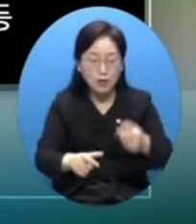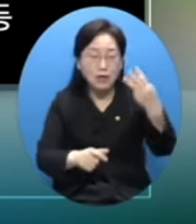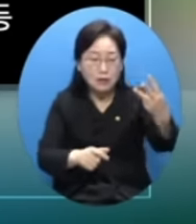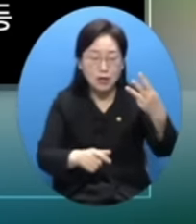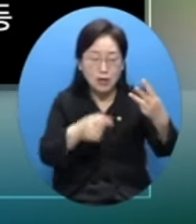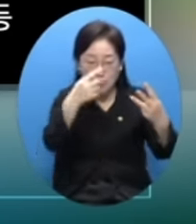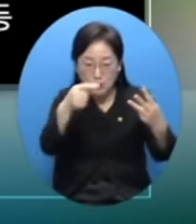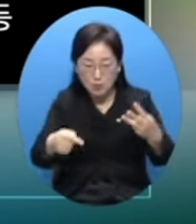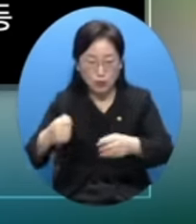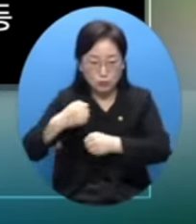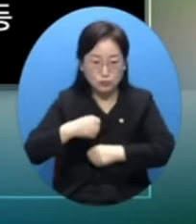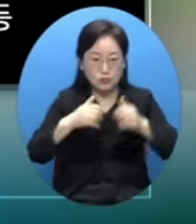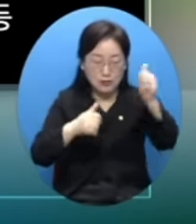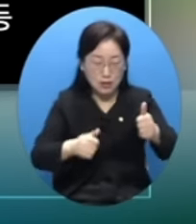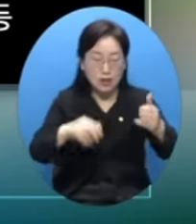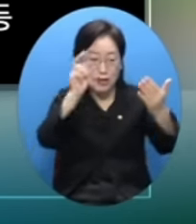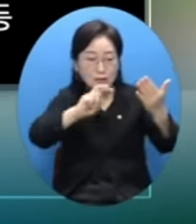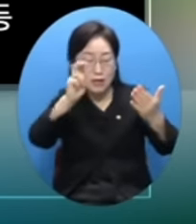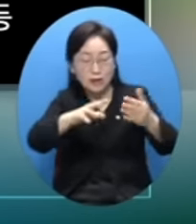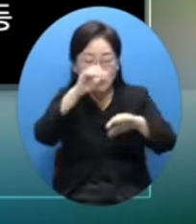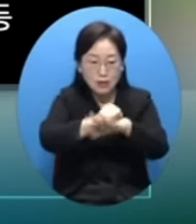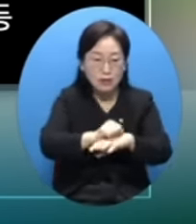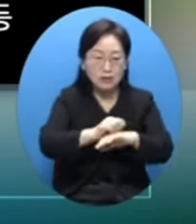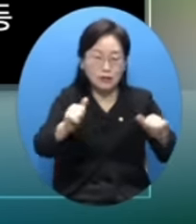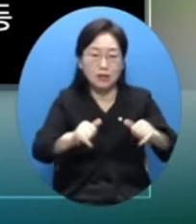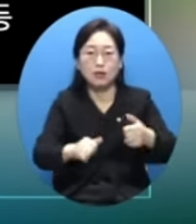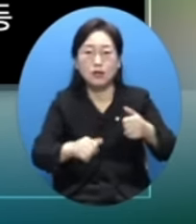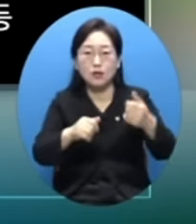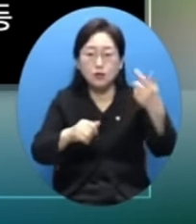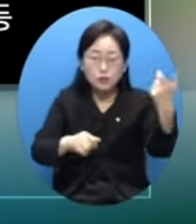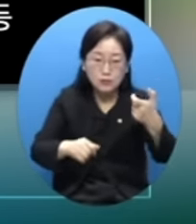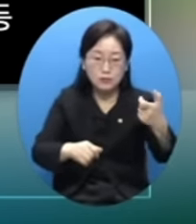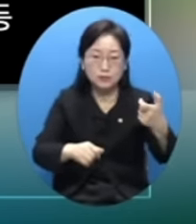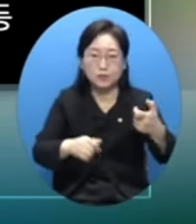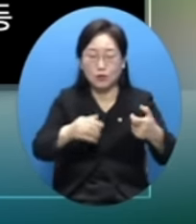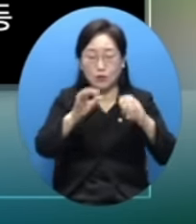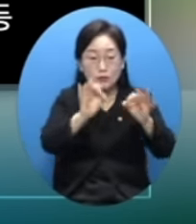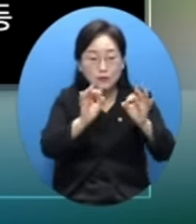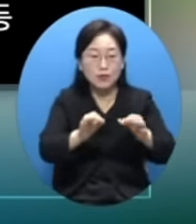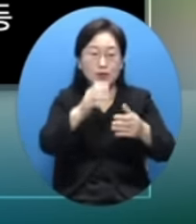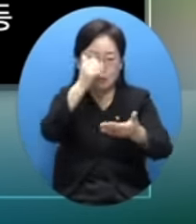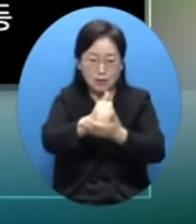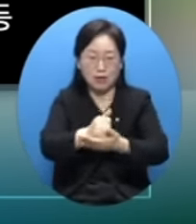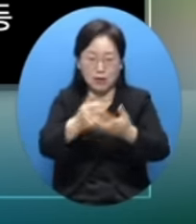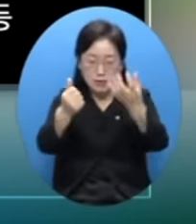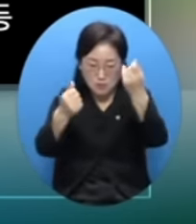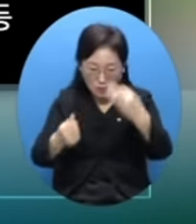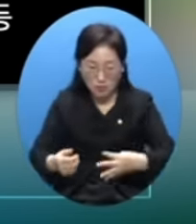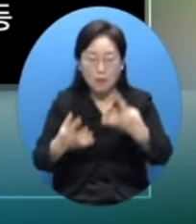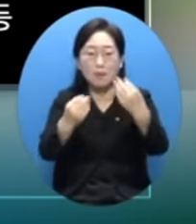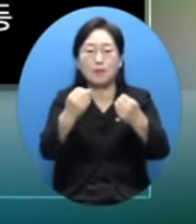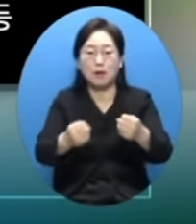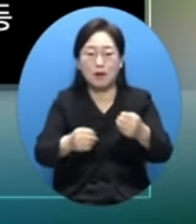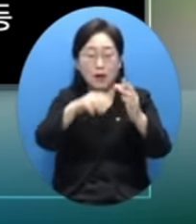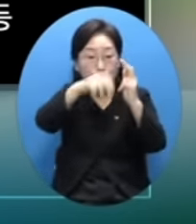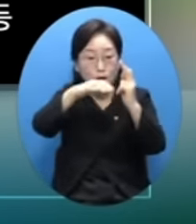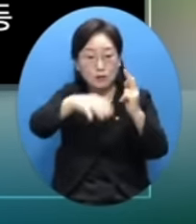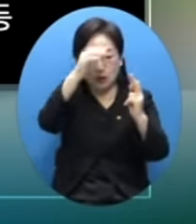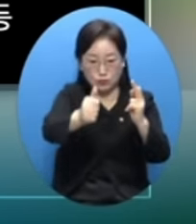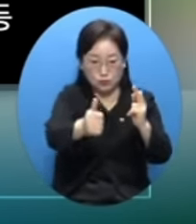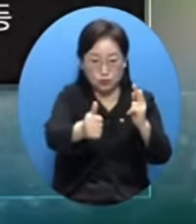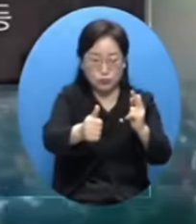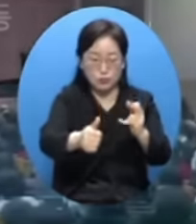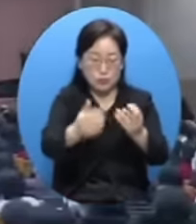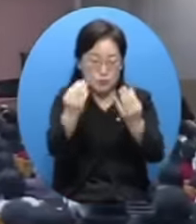5명 작가 60명 철도회사 책임자 50명 금융 기관장 여러 명 광산주 여러 명이 그 가문에서